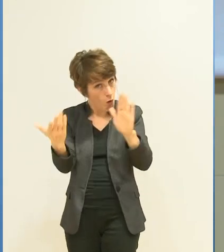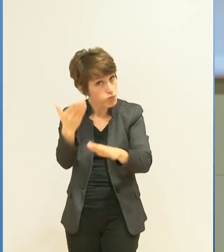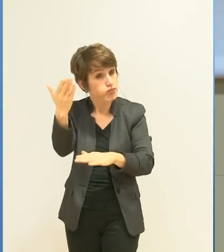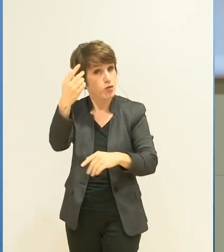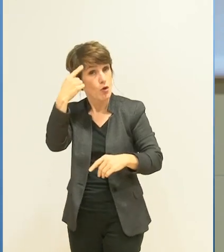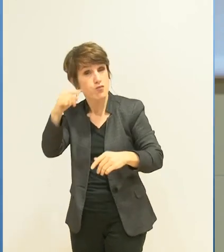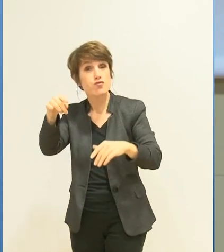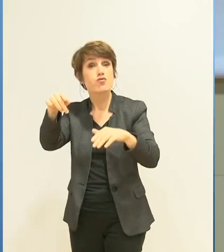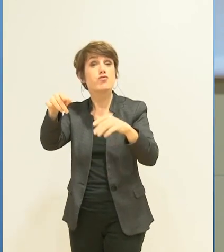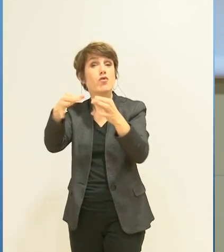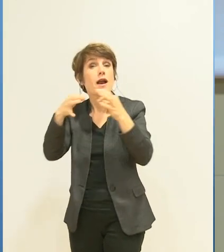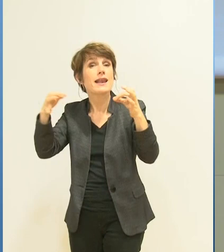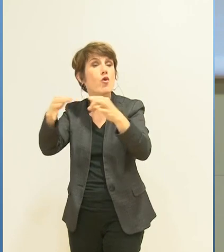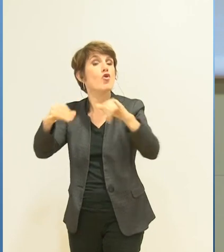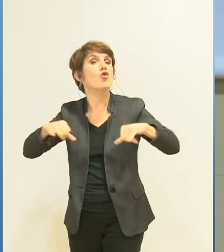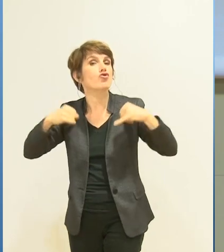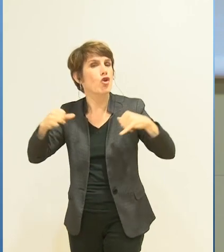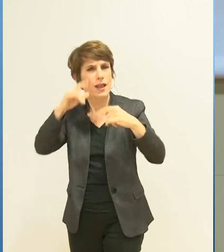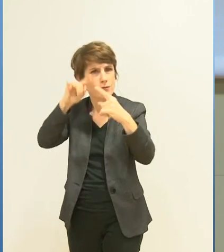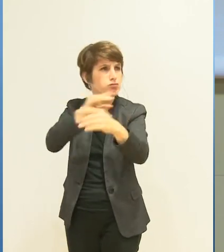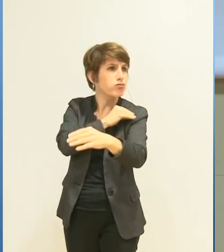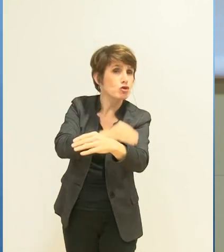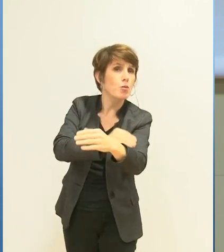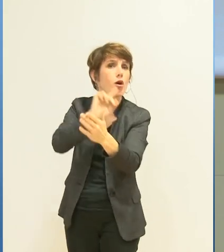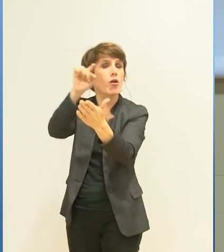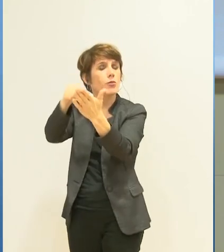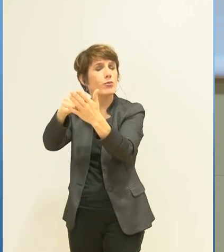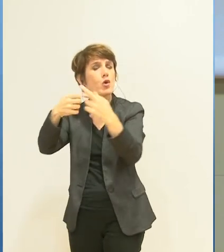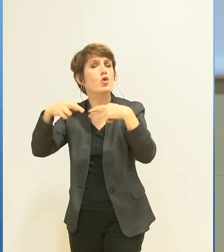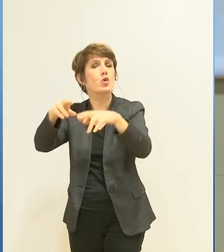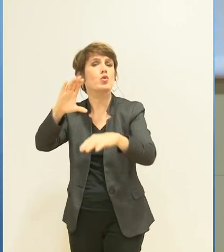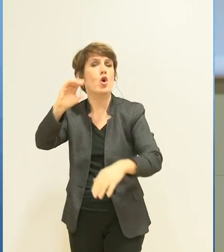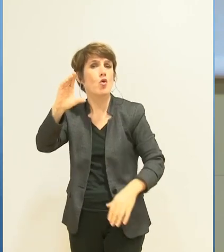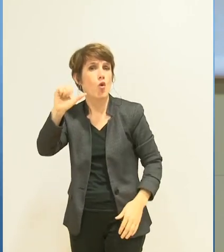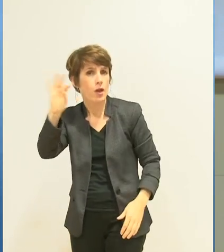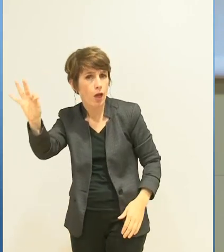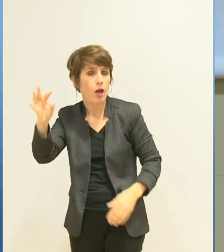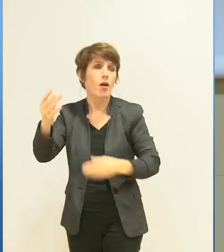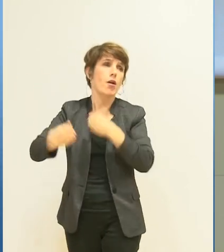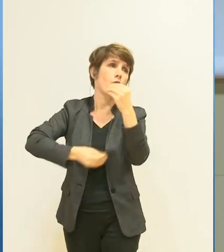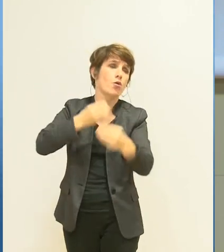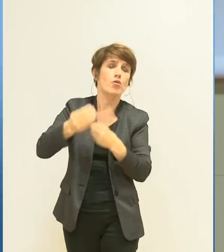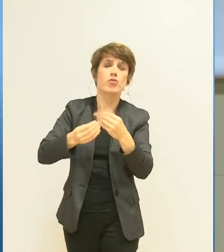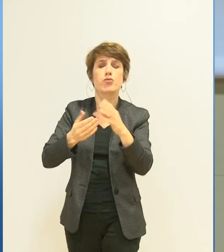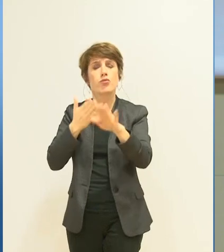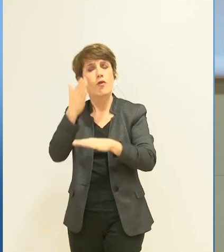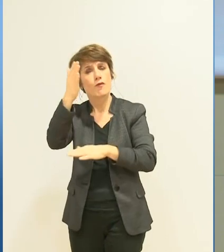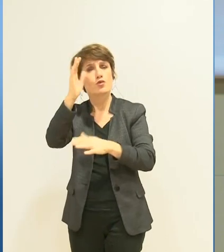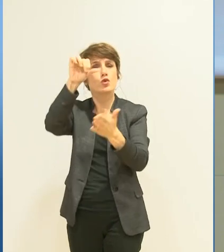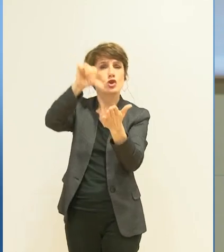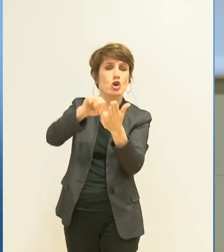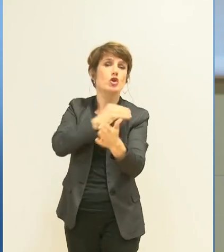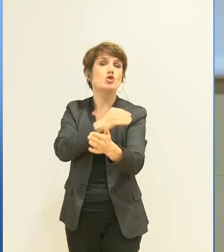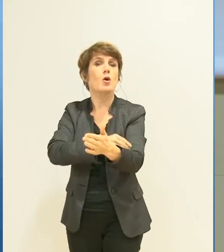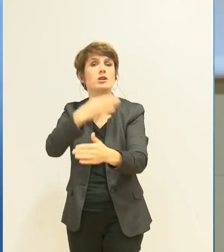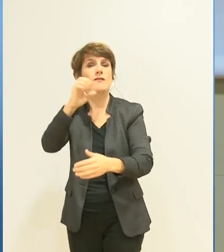jeunesse qui sont destinés à un usage sportif rue paul coca ou bien le futur centre sportif jean philippe hot que nous